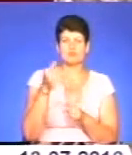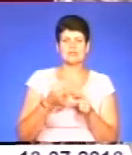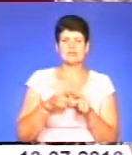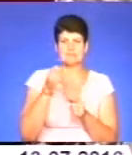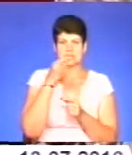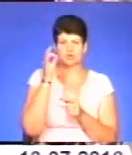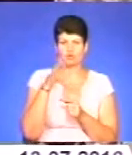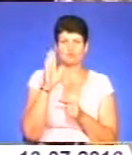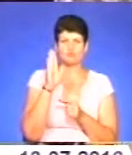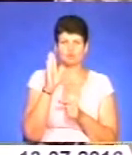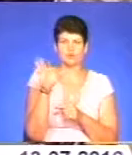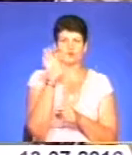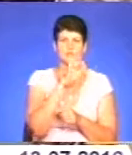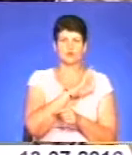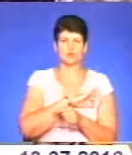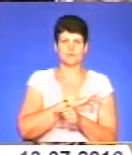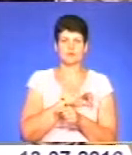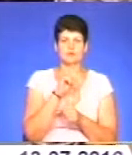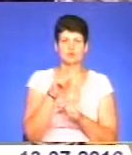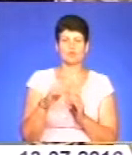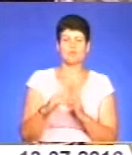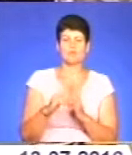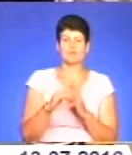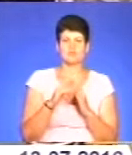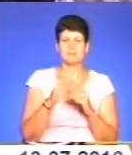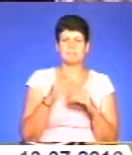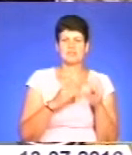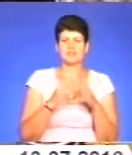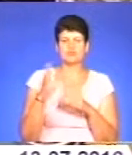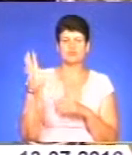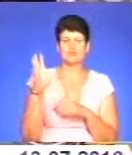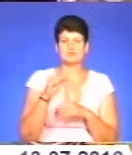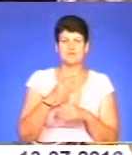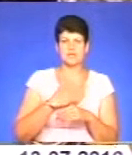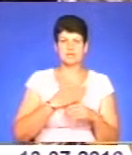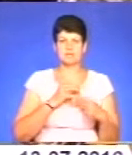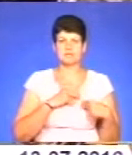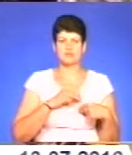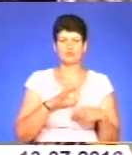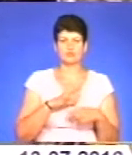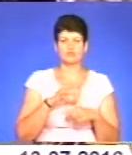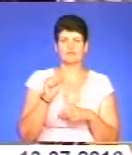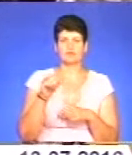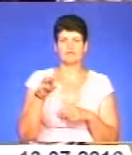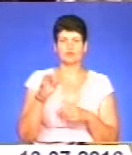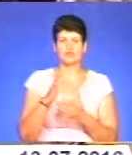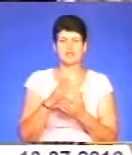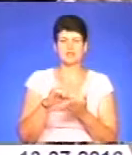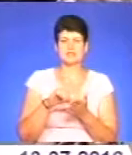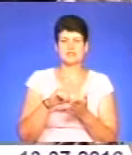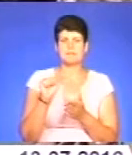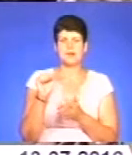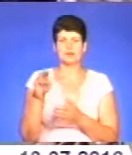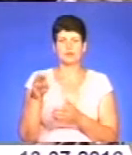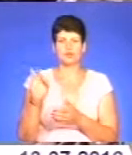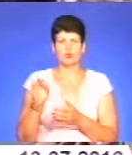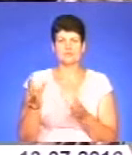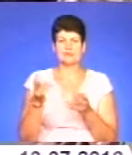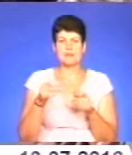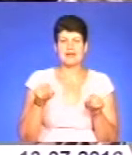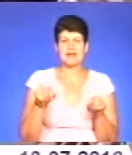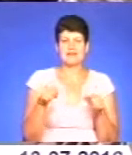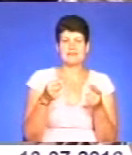будемо використовувати. Він буде помічний. Зараз практично всі наші працівники були АТО і учасниками АТО. І, звичайно, треба і